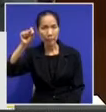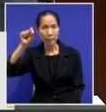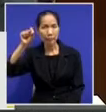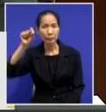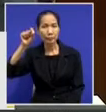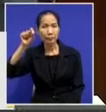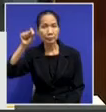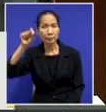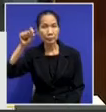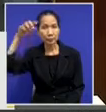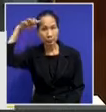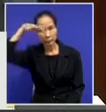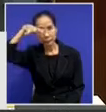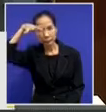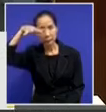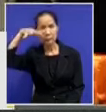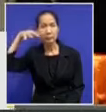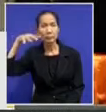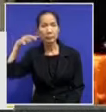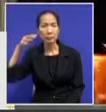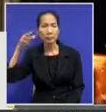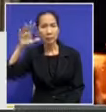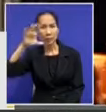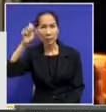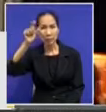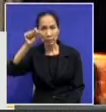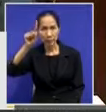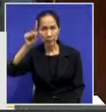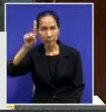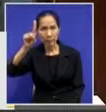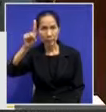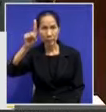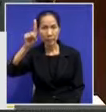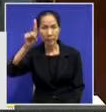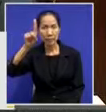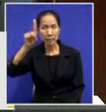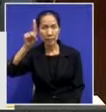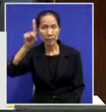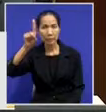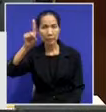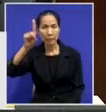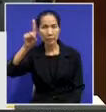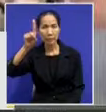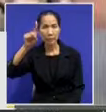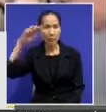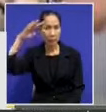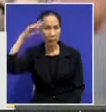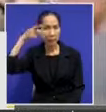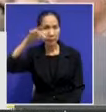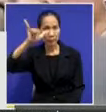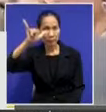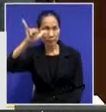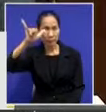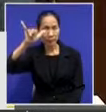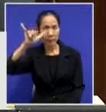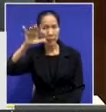ญชู นายธนาธรจึงรุ่งเรืองกิจครับ 521นายวุฒิพงษ์นามบุตร พลเอกประยุทธ์จันทร์โอช